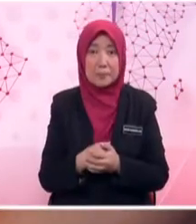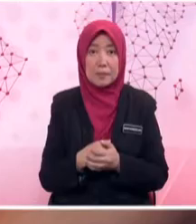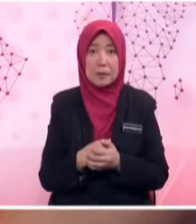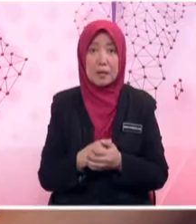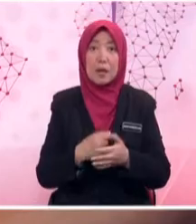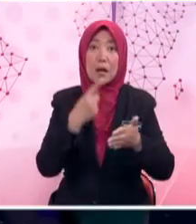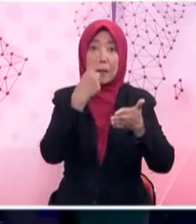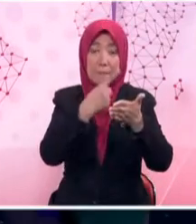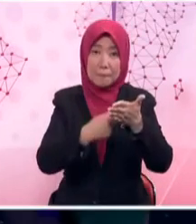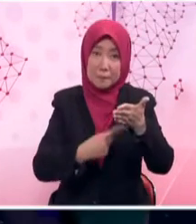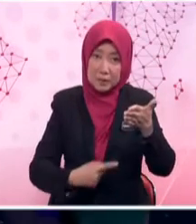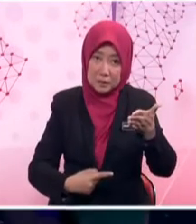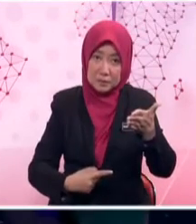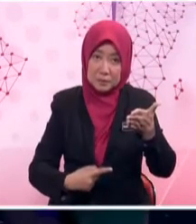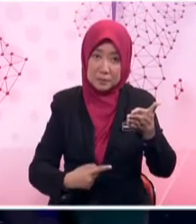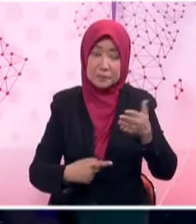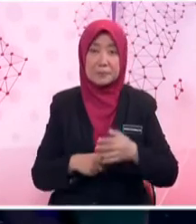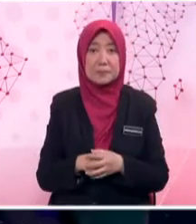Apa? Apa?